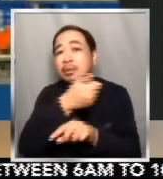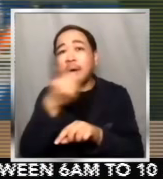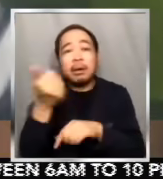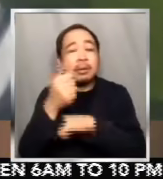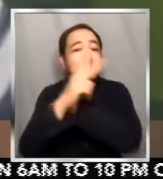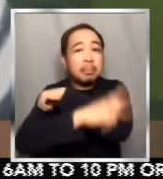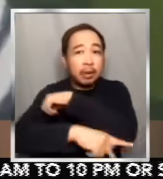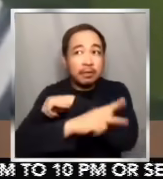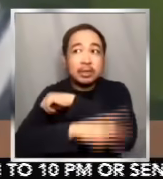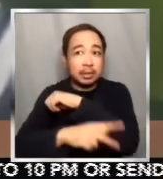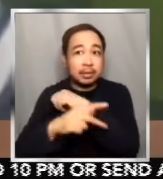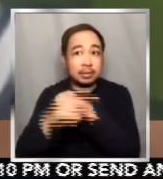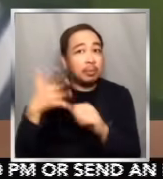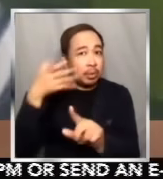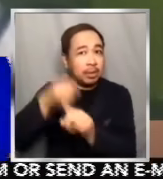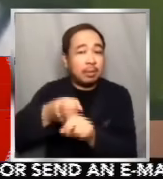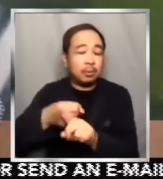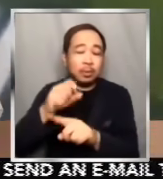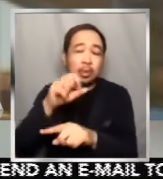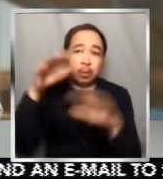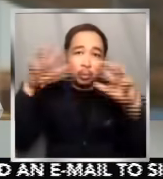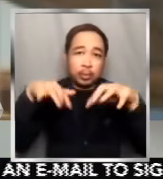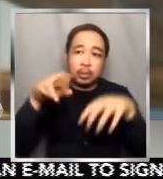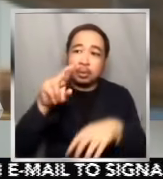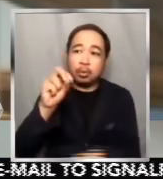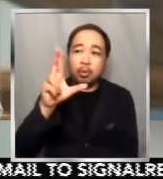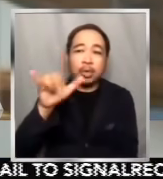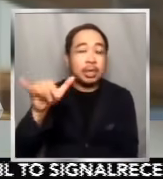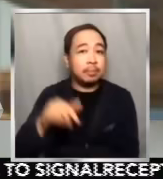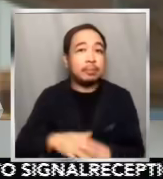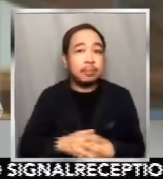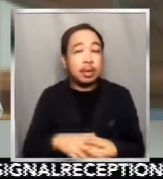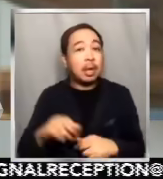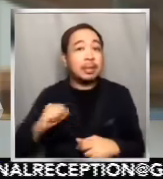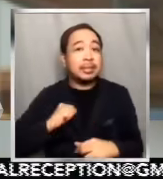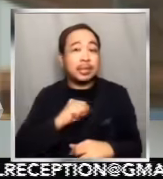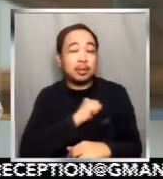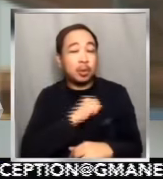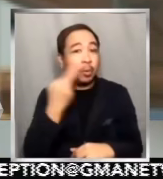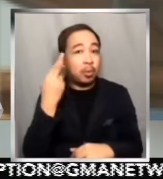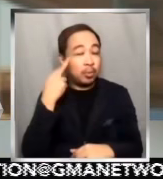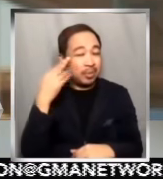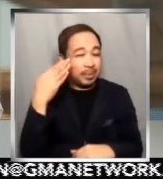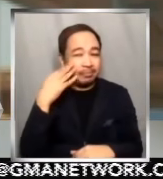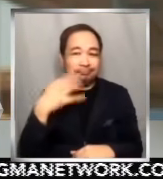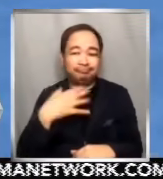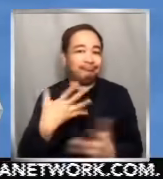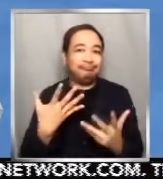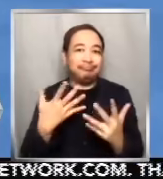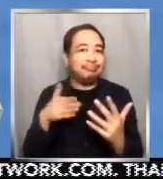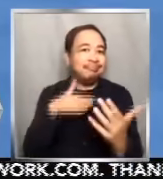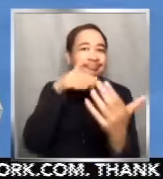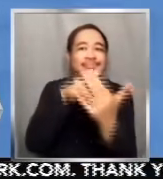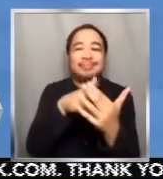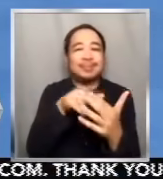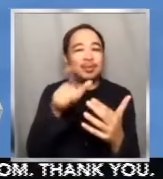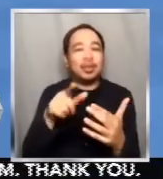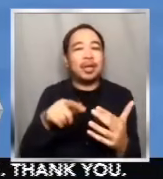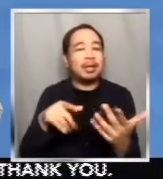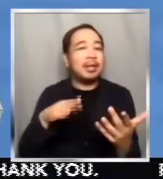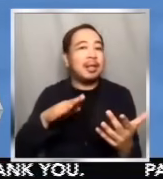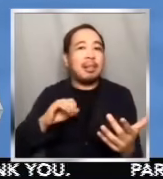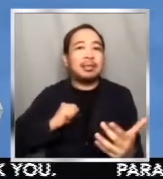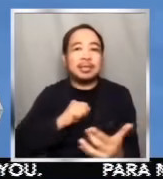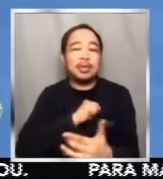Rolly. Ang talumpati ni Hontiveros, inalmahan ni Senador Pia Cayetano, kapatid ni dating House Speaker Alan Peter Cayetano,